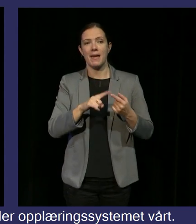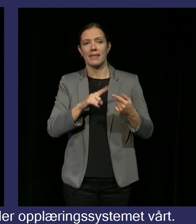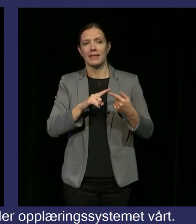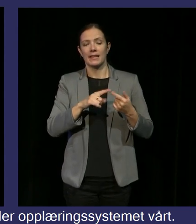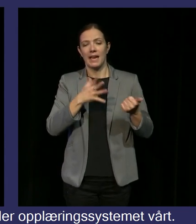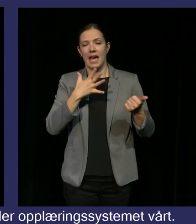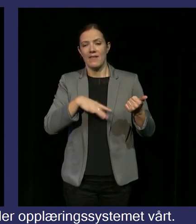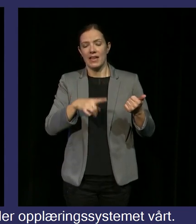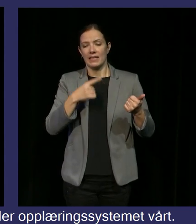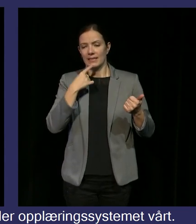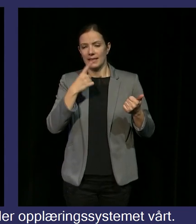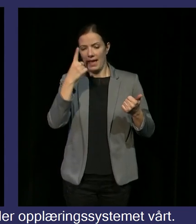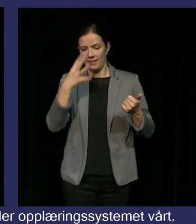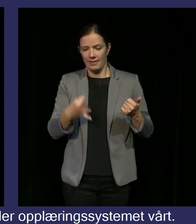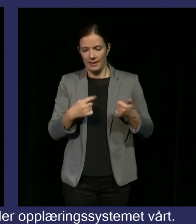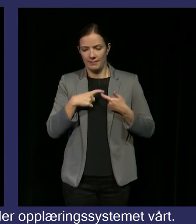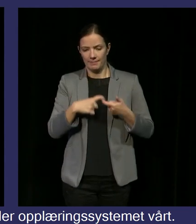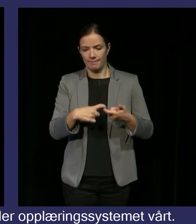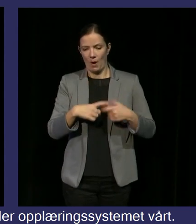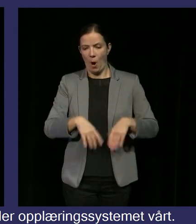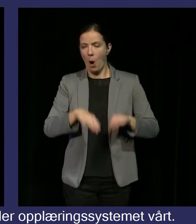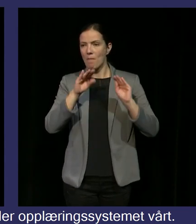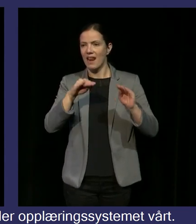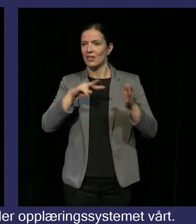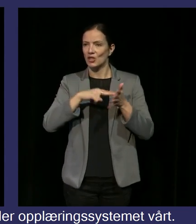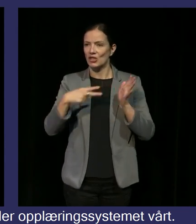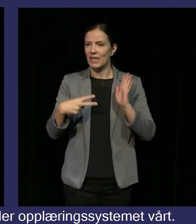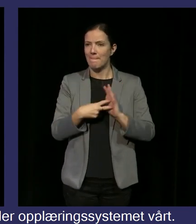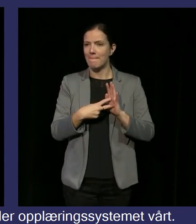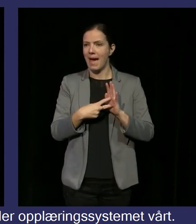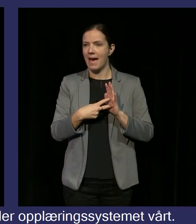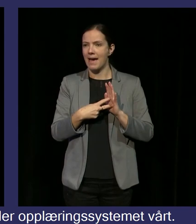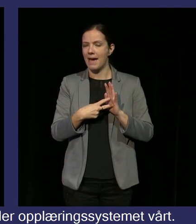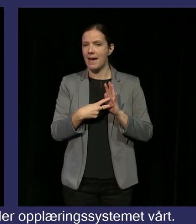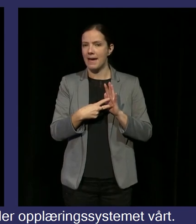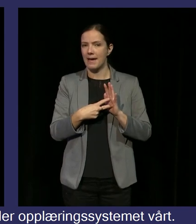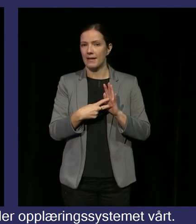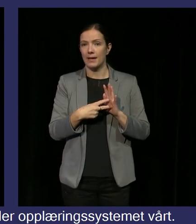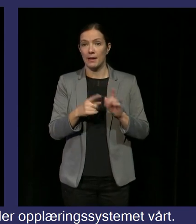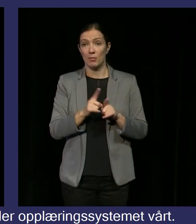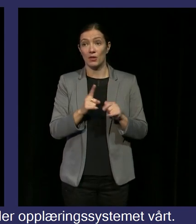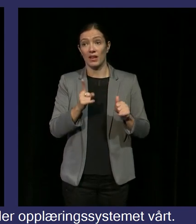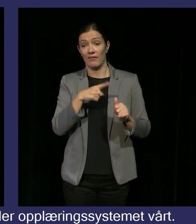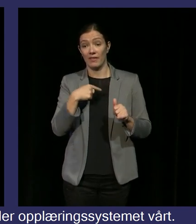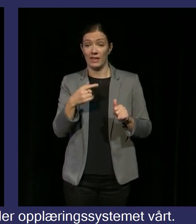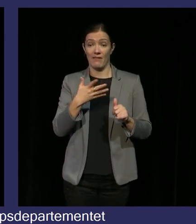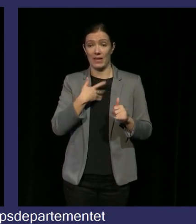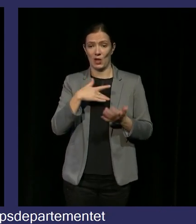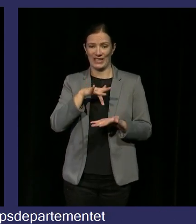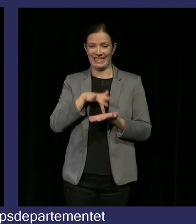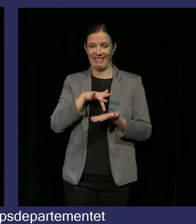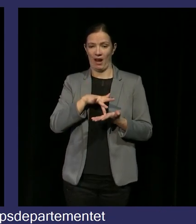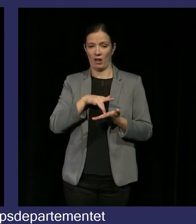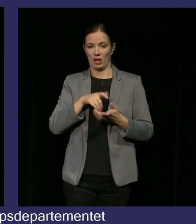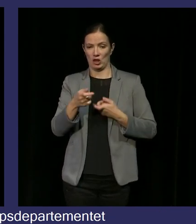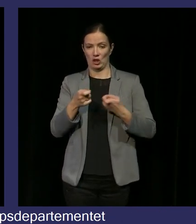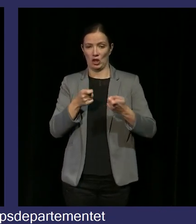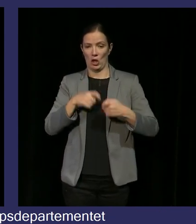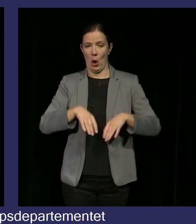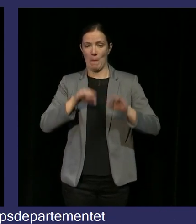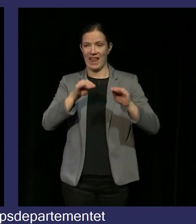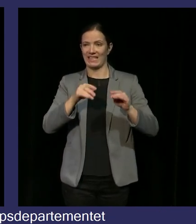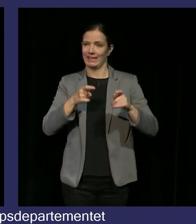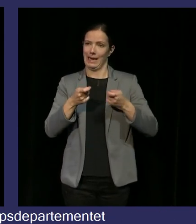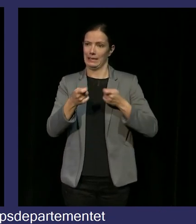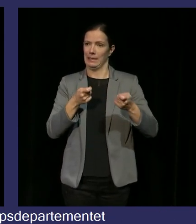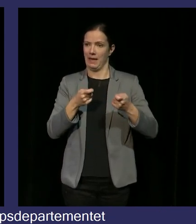peke på en ting når det gjelder opplæringssystemet vårt. Da. Det jo slik at vi har et veldig sentralstyrt opplæringsregime I